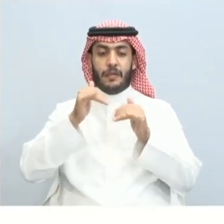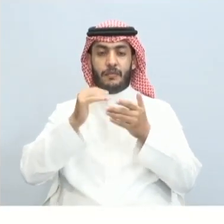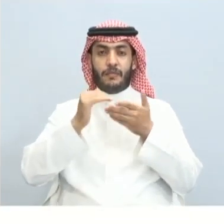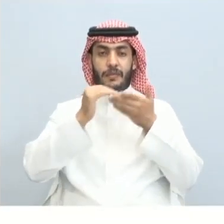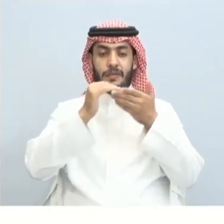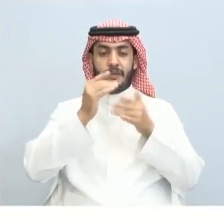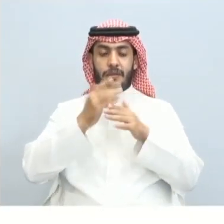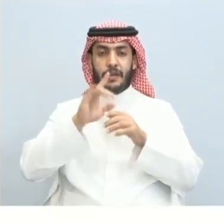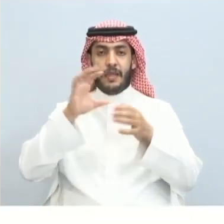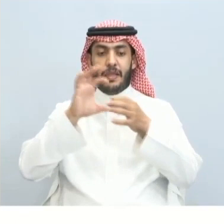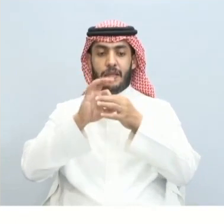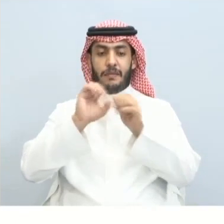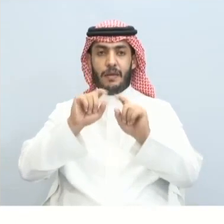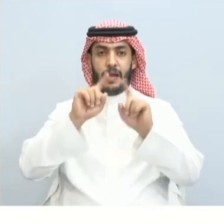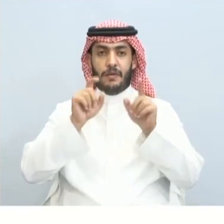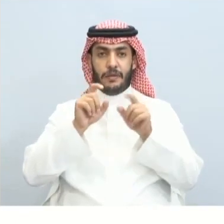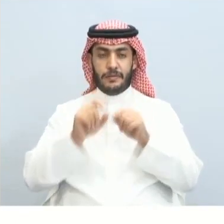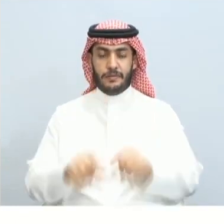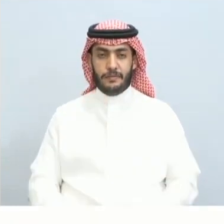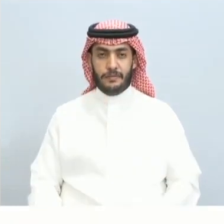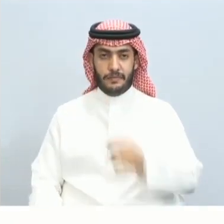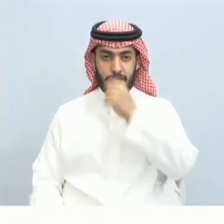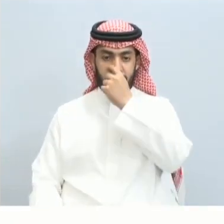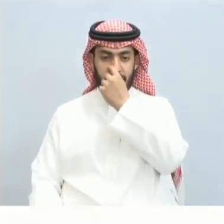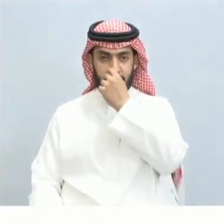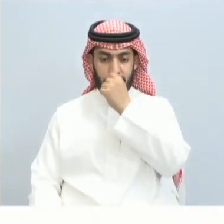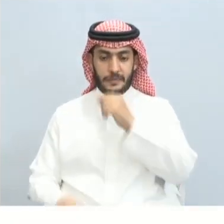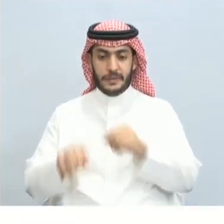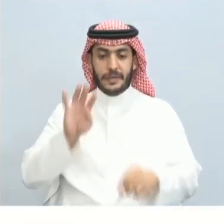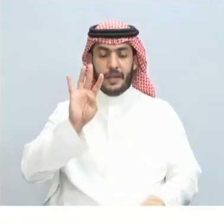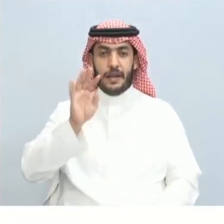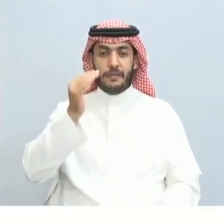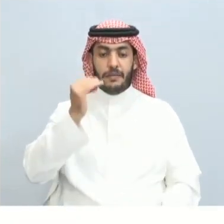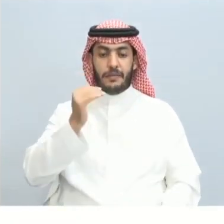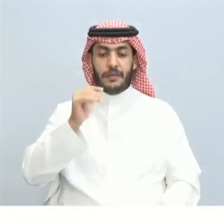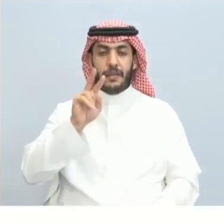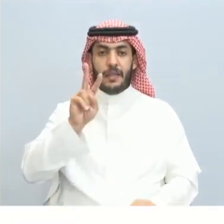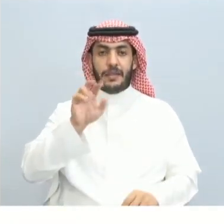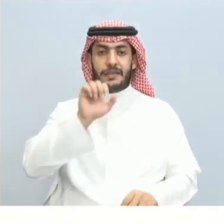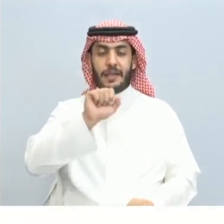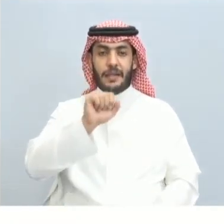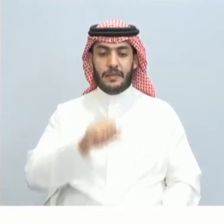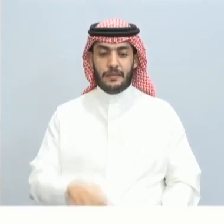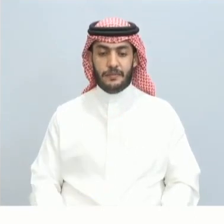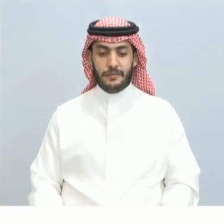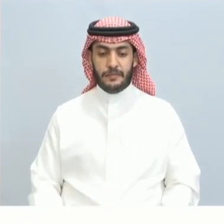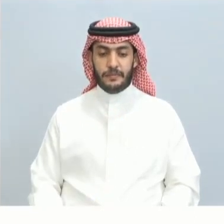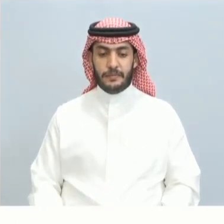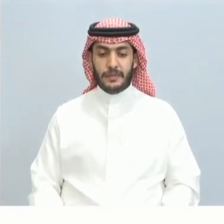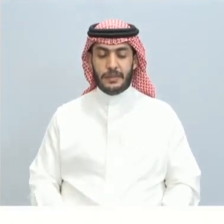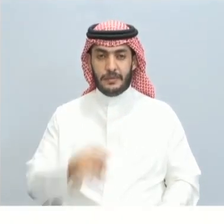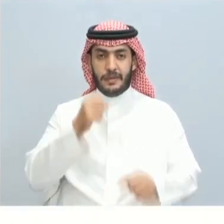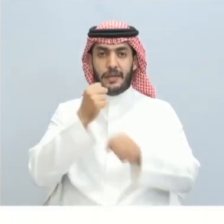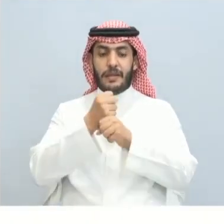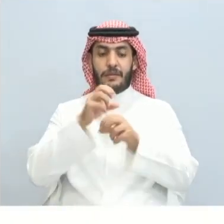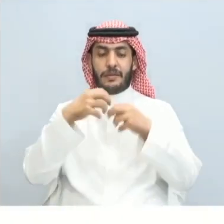مكافئه لكي او بحيث لا تتضمن اقوس العباره هي اربعه في اثنان صاد هنا ايضا